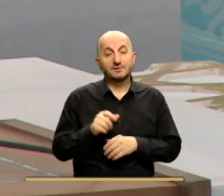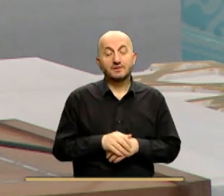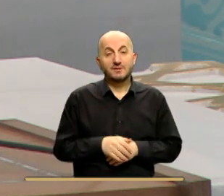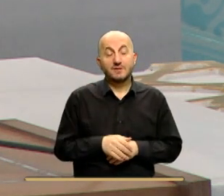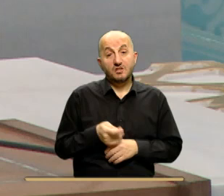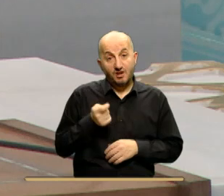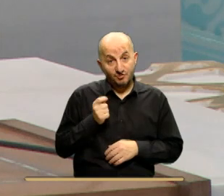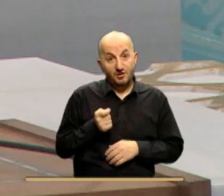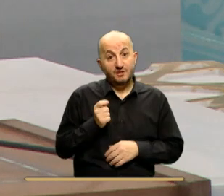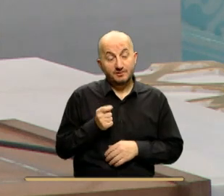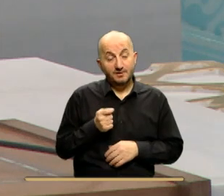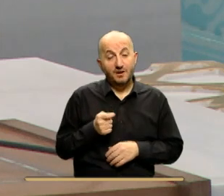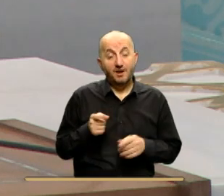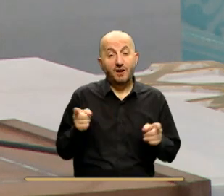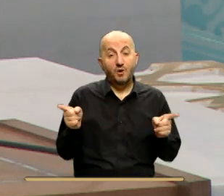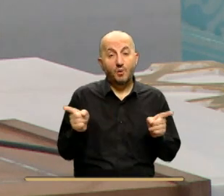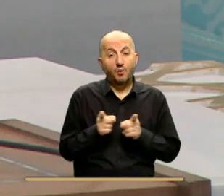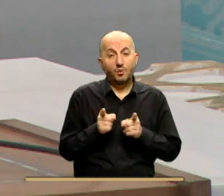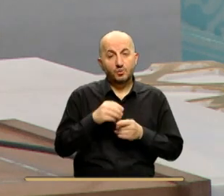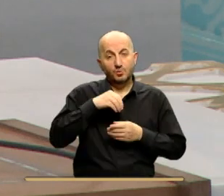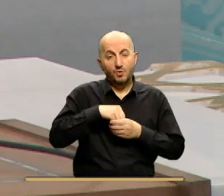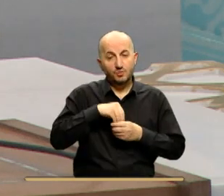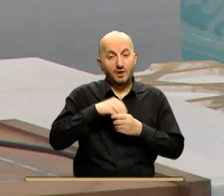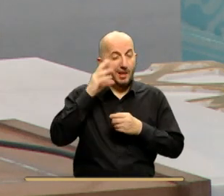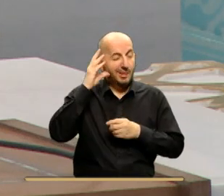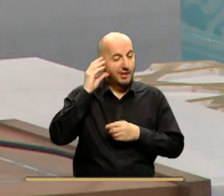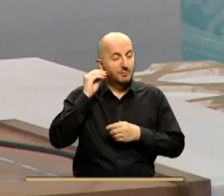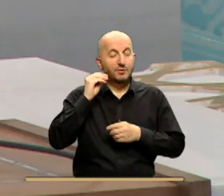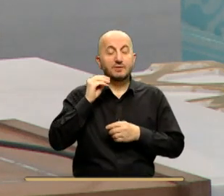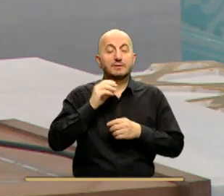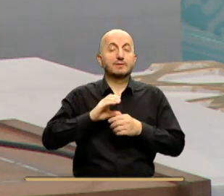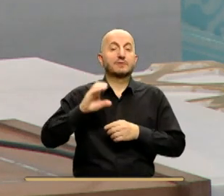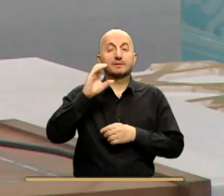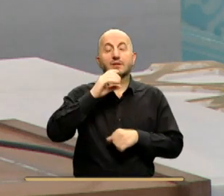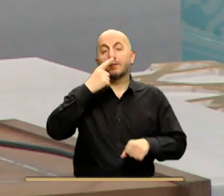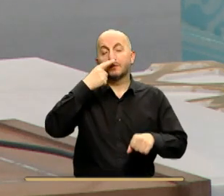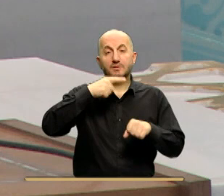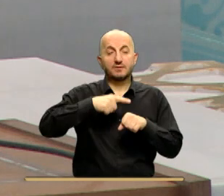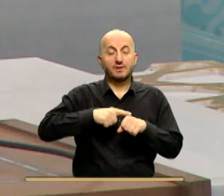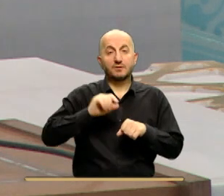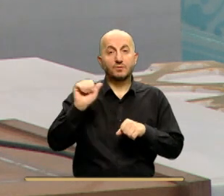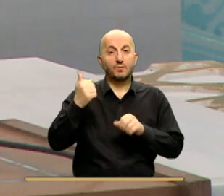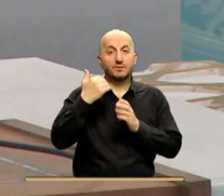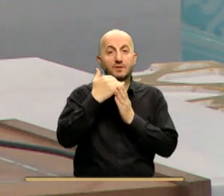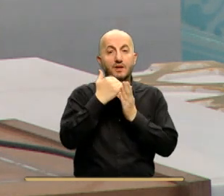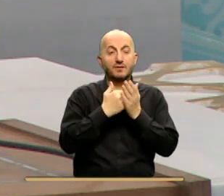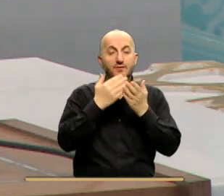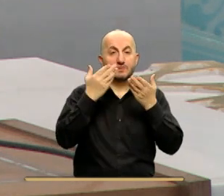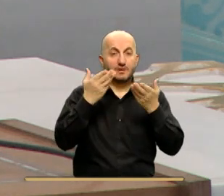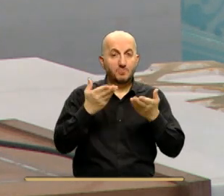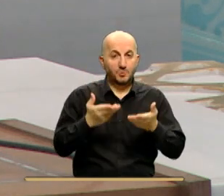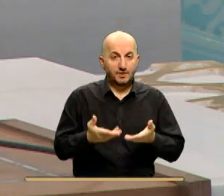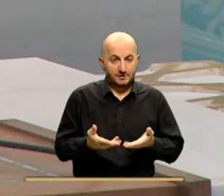aslında öz manası itibariyle İslami inanç ve değerlerin kabul